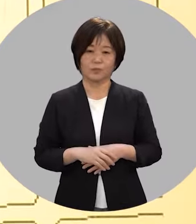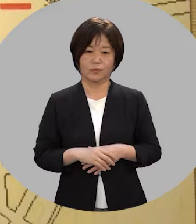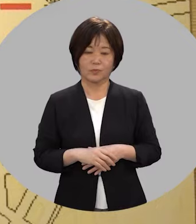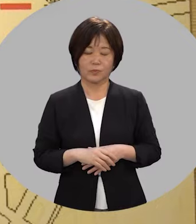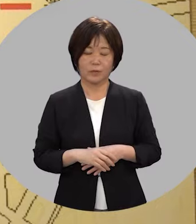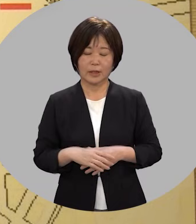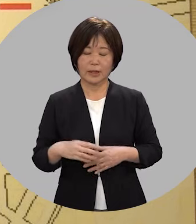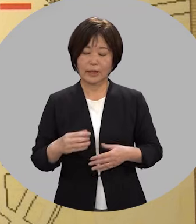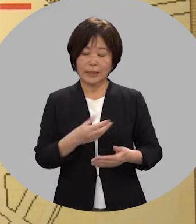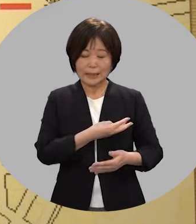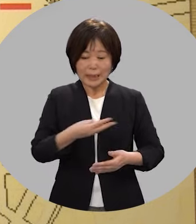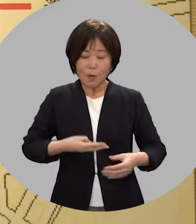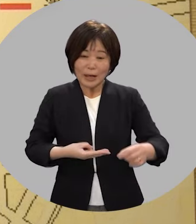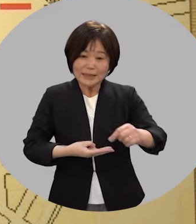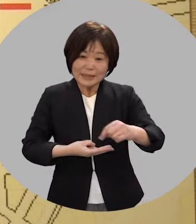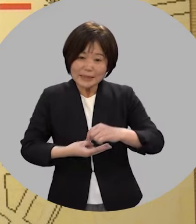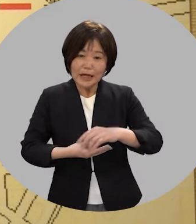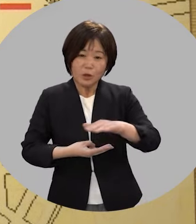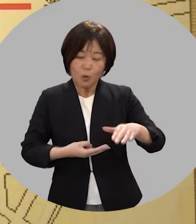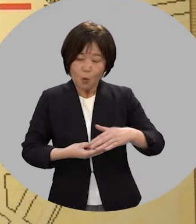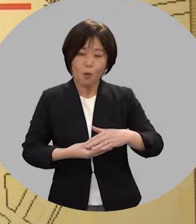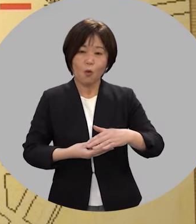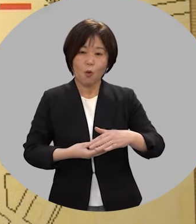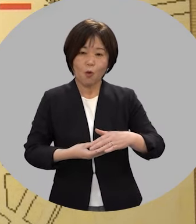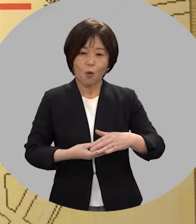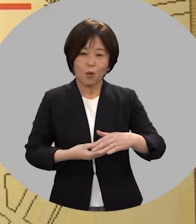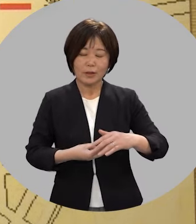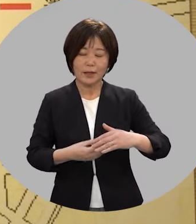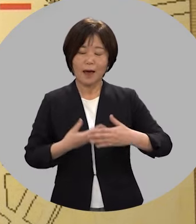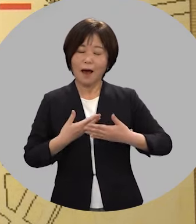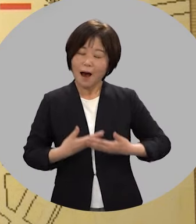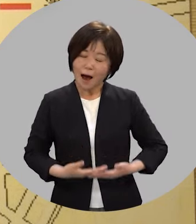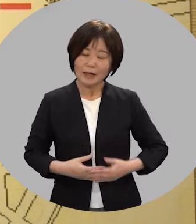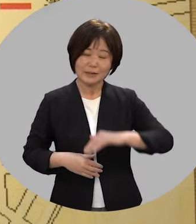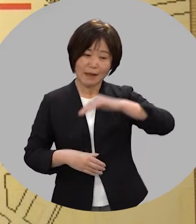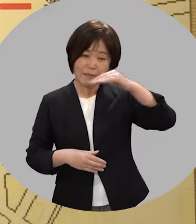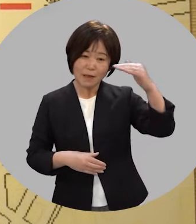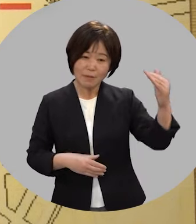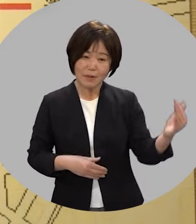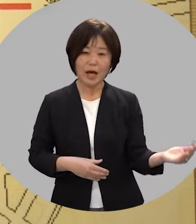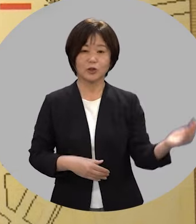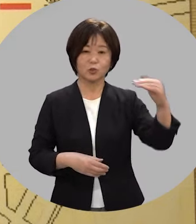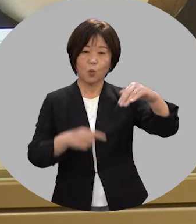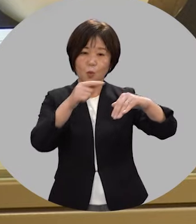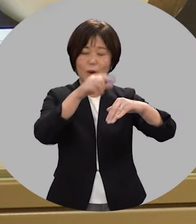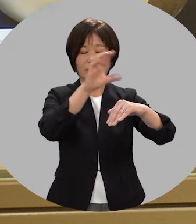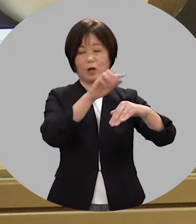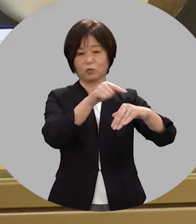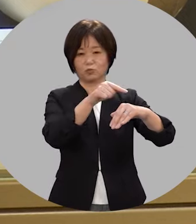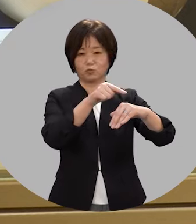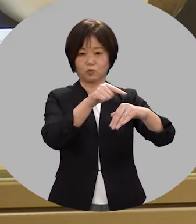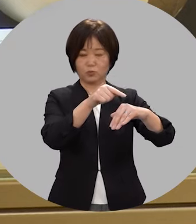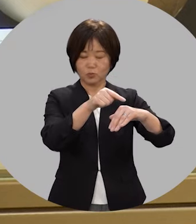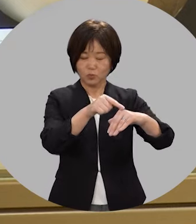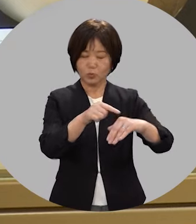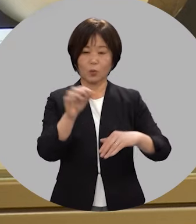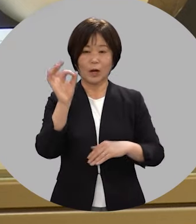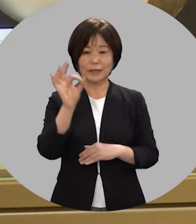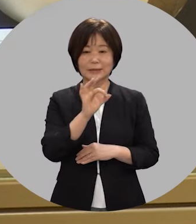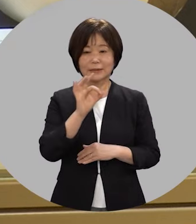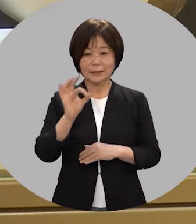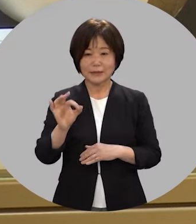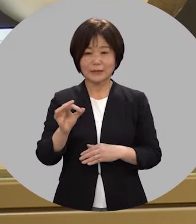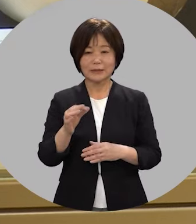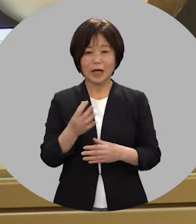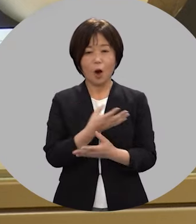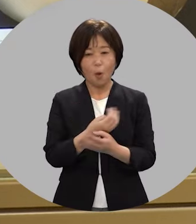ですので、なるべく川に近いところ、そして一番安全な台地の上にありました。注目されるのはこの遺物の